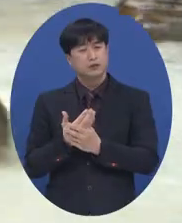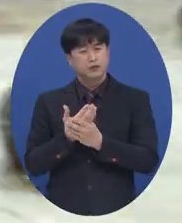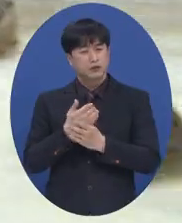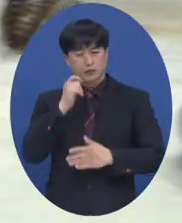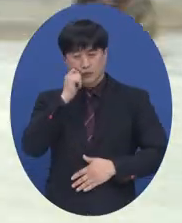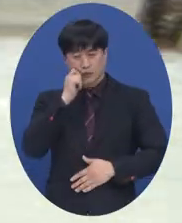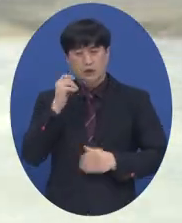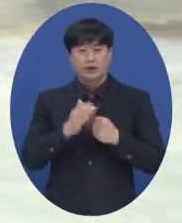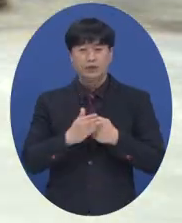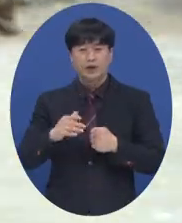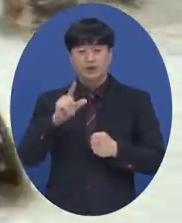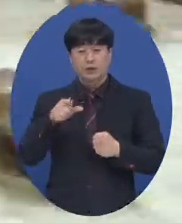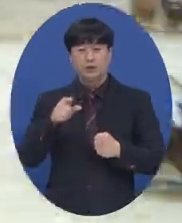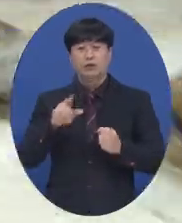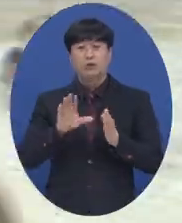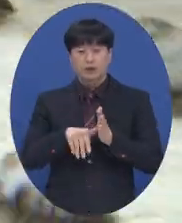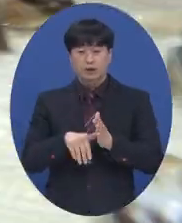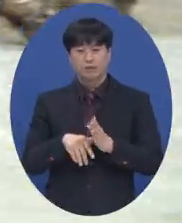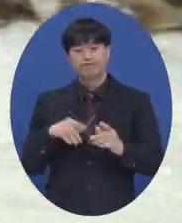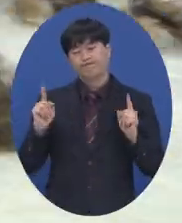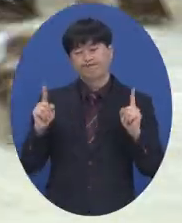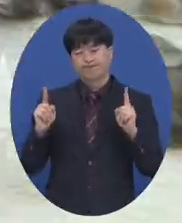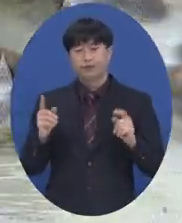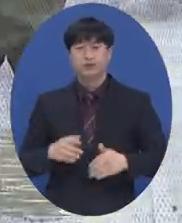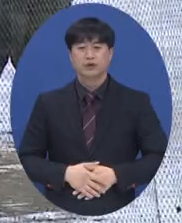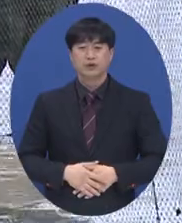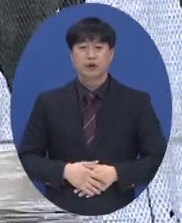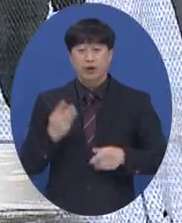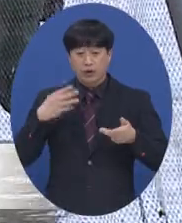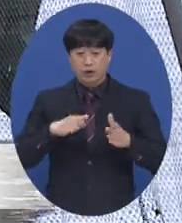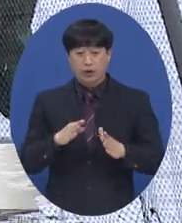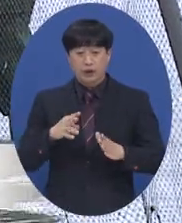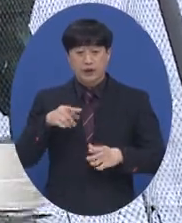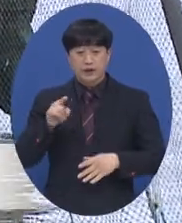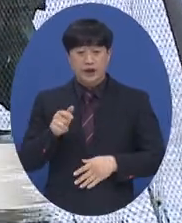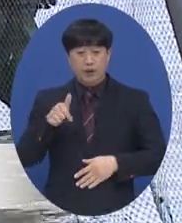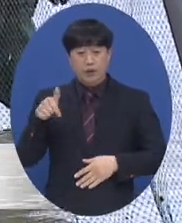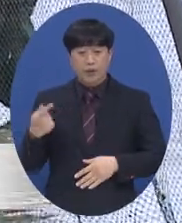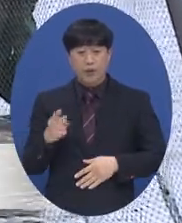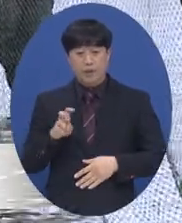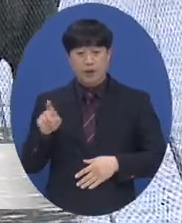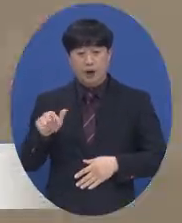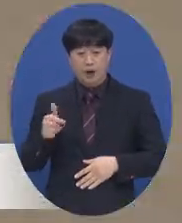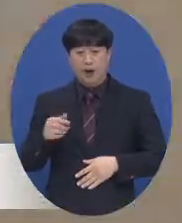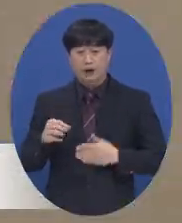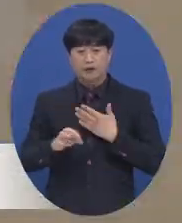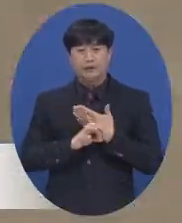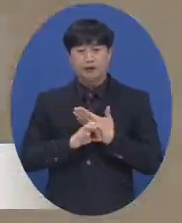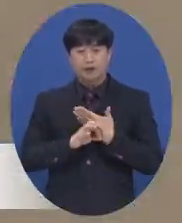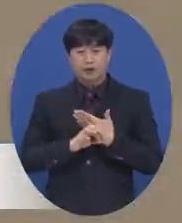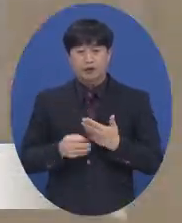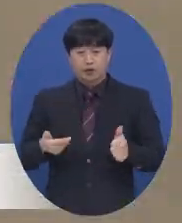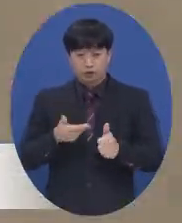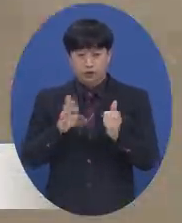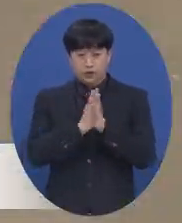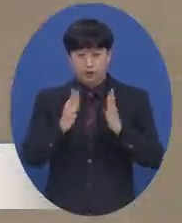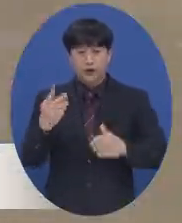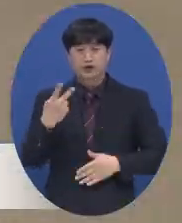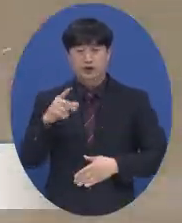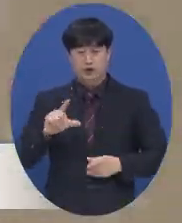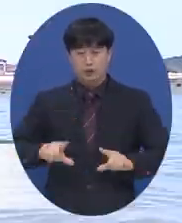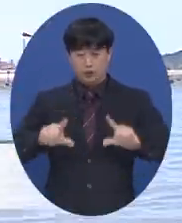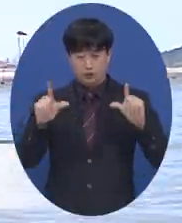때문에 이 시기엔 일손을 놀렸던 겁니다. 경기도가 새꼬막 시험 양식을 시작한 건 지난